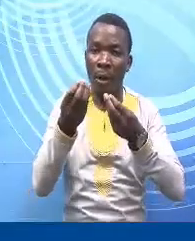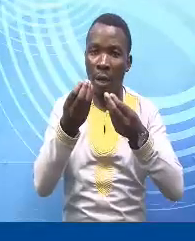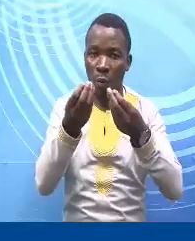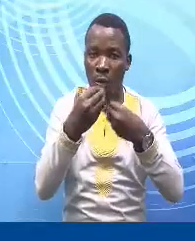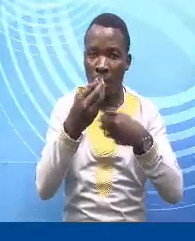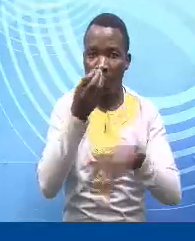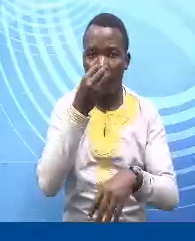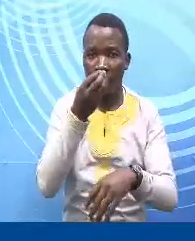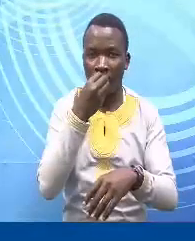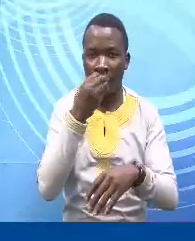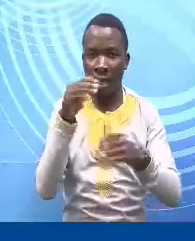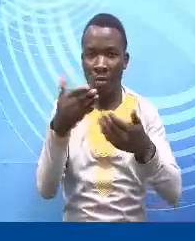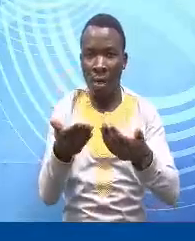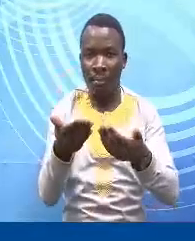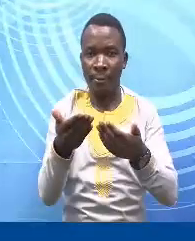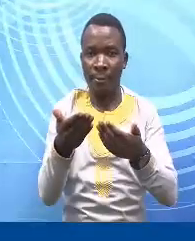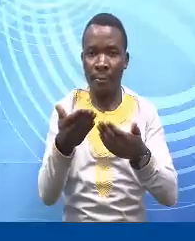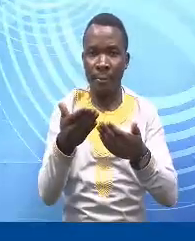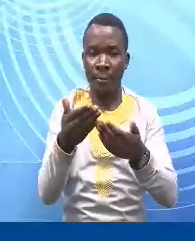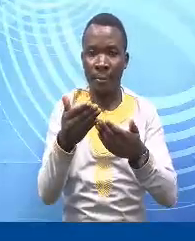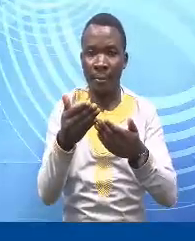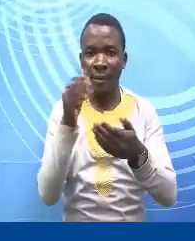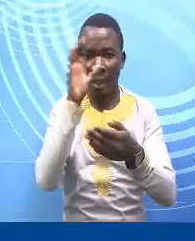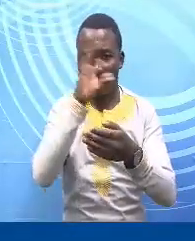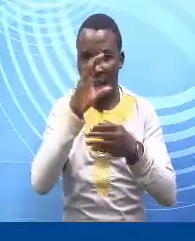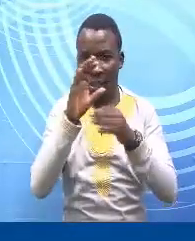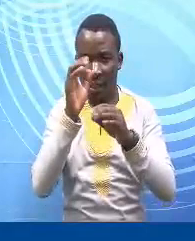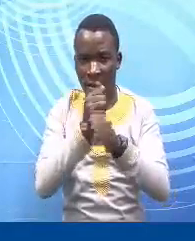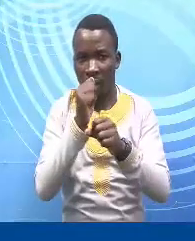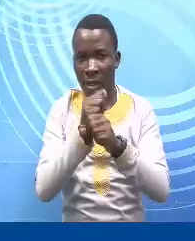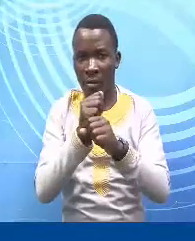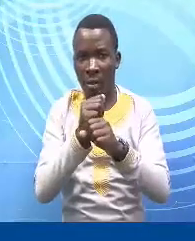kujya. Cyangwa se mukadushika shaka n'icyo nakora basi.